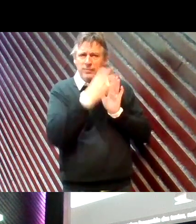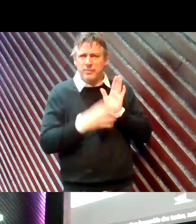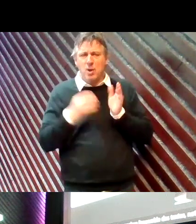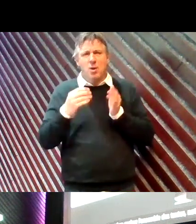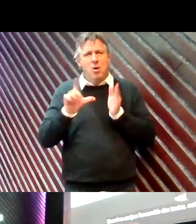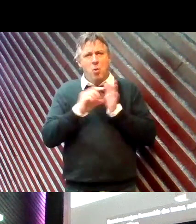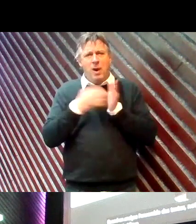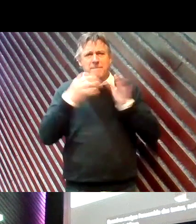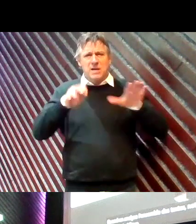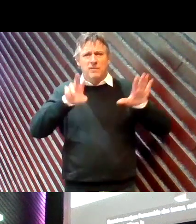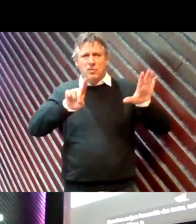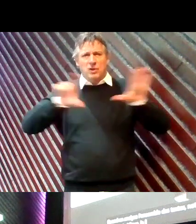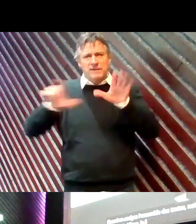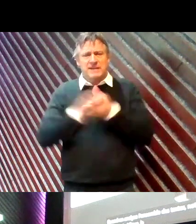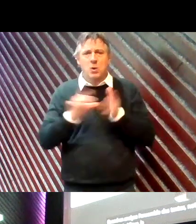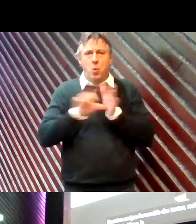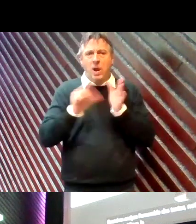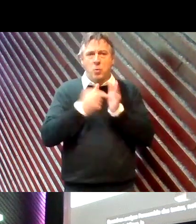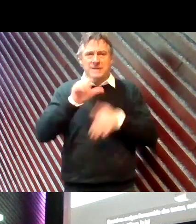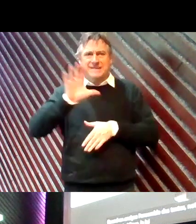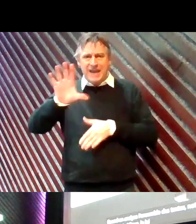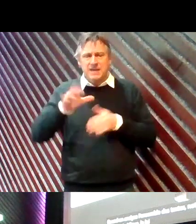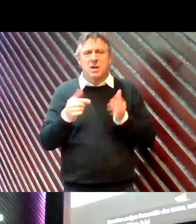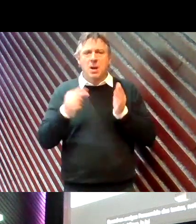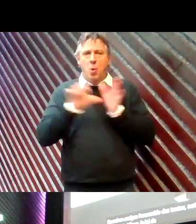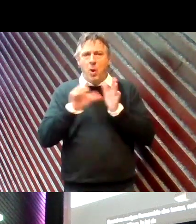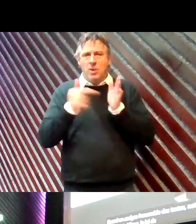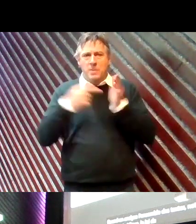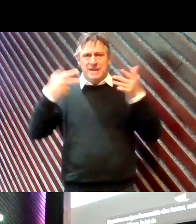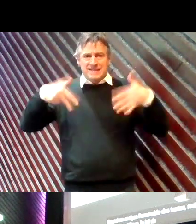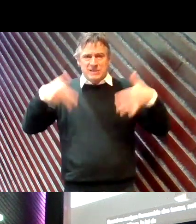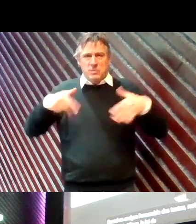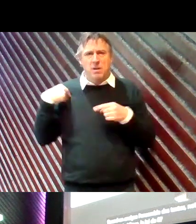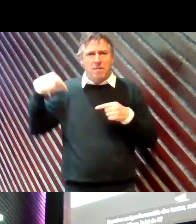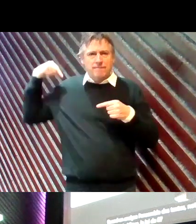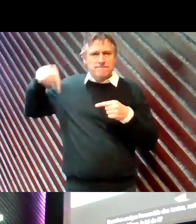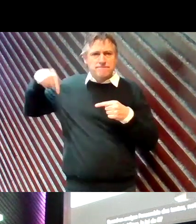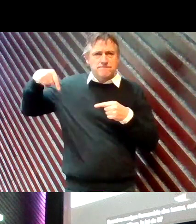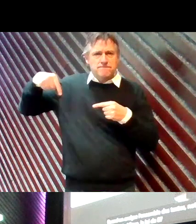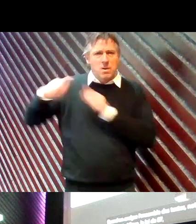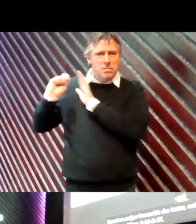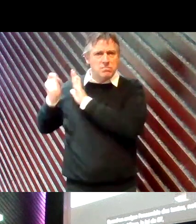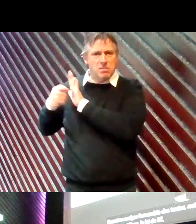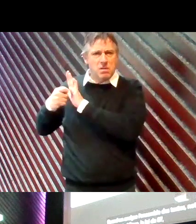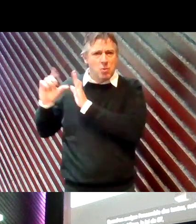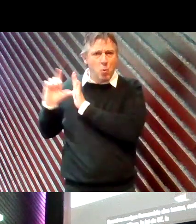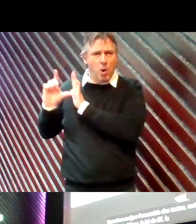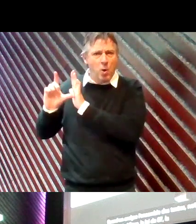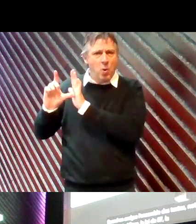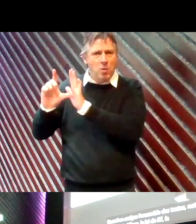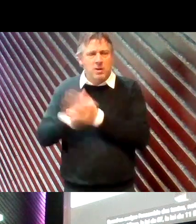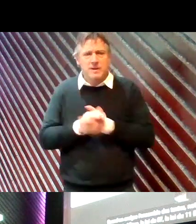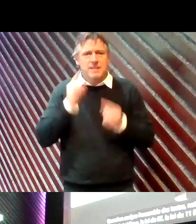87, la loi de 2005, la loi de 2018, on s'aperçoit qu'en fin de compte, les citoyens en situation dans les capes,